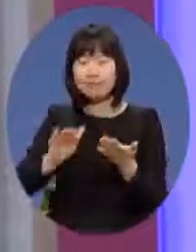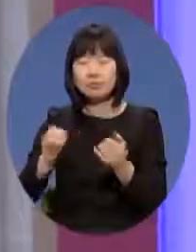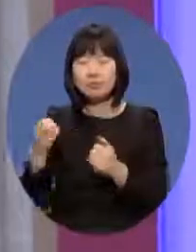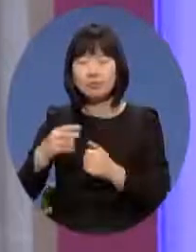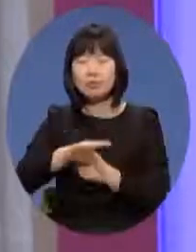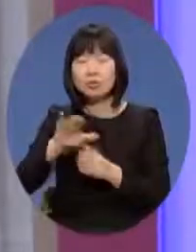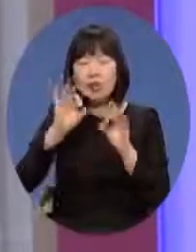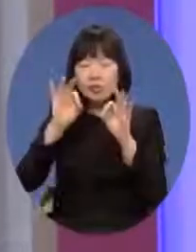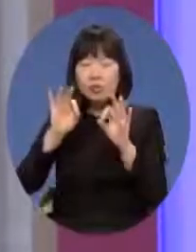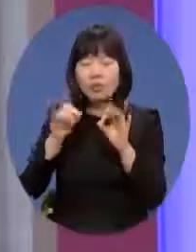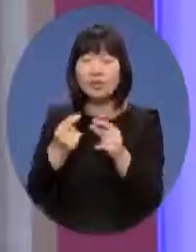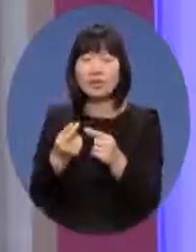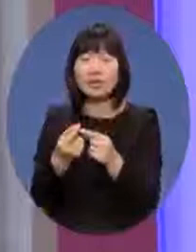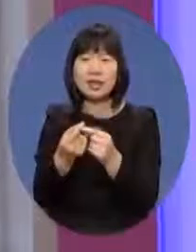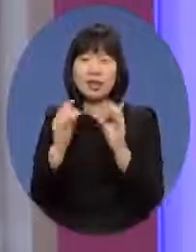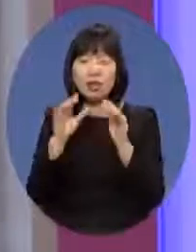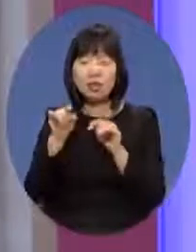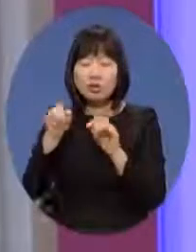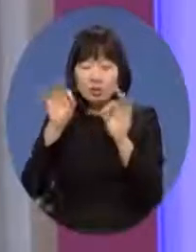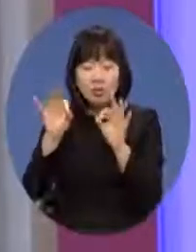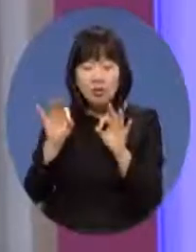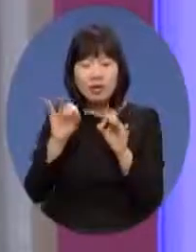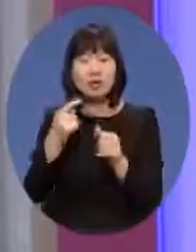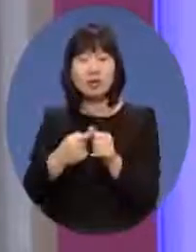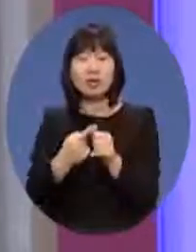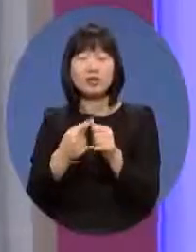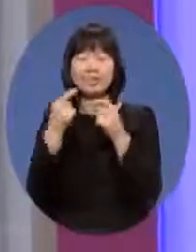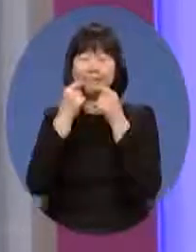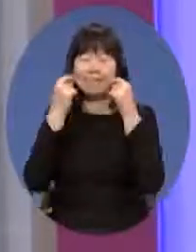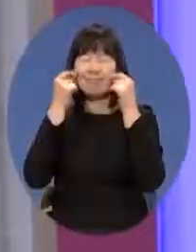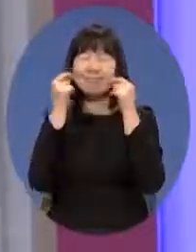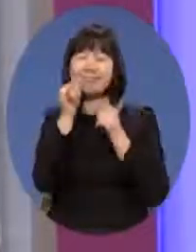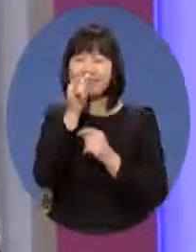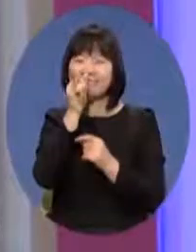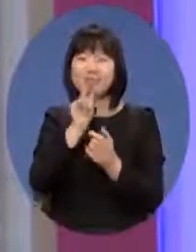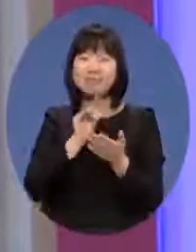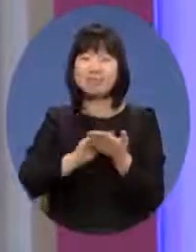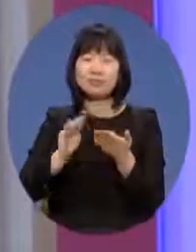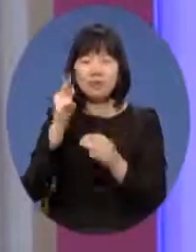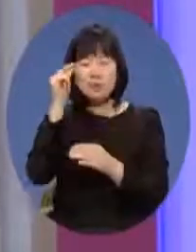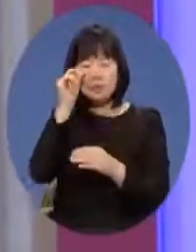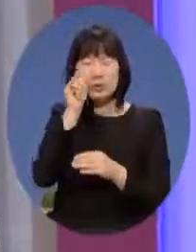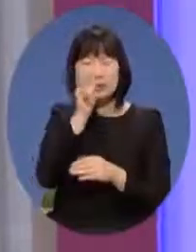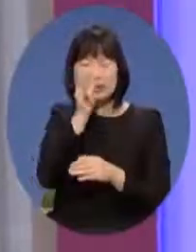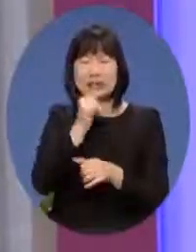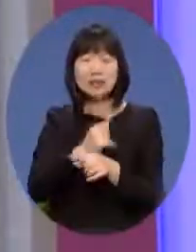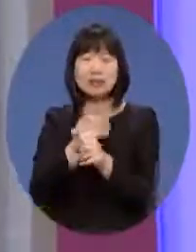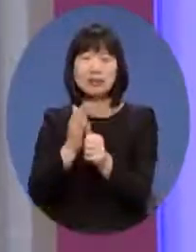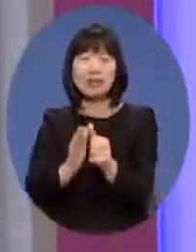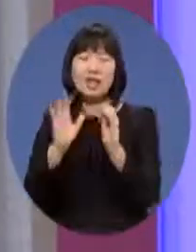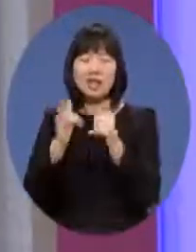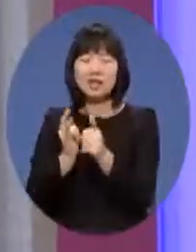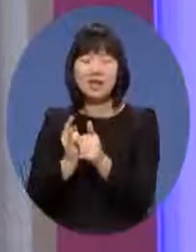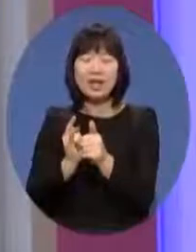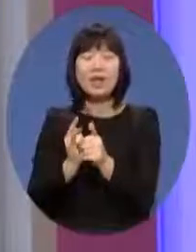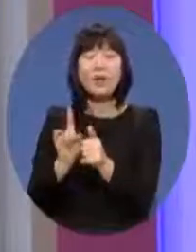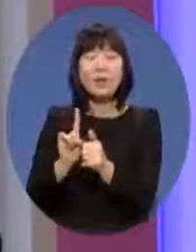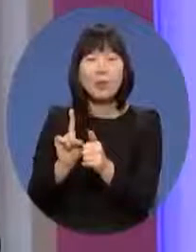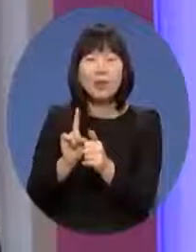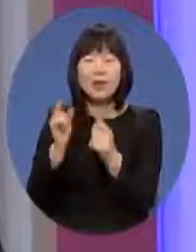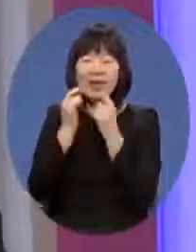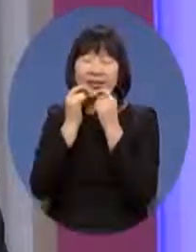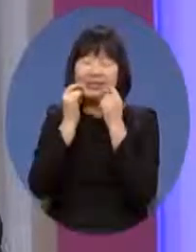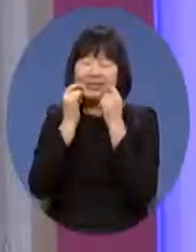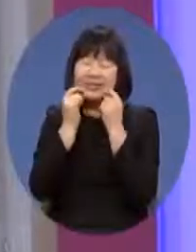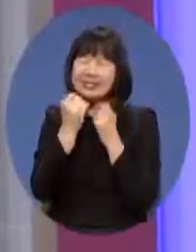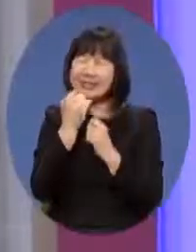이렇게 보면은 작은 어린 거를 보면 우리는 자연스럽게 미소가 젖어요. 눈치가 좀 있으셔야죠. 얘한테 내가 이렇게 막입